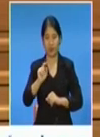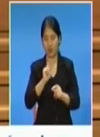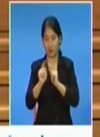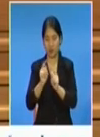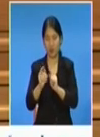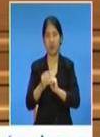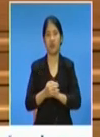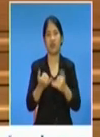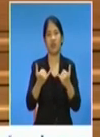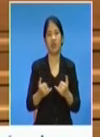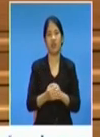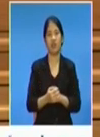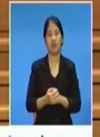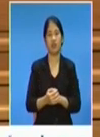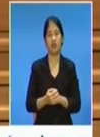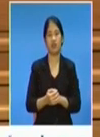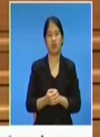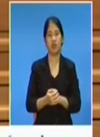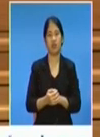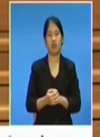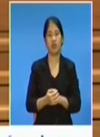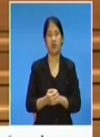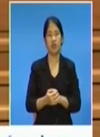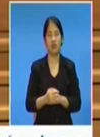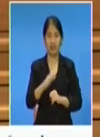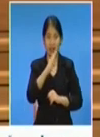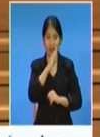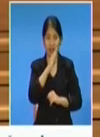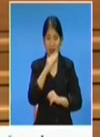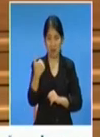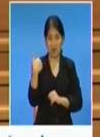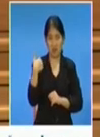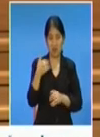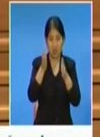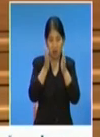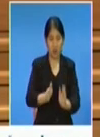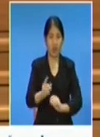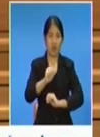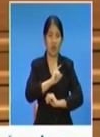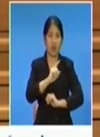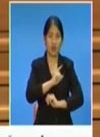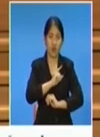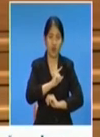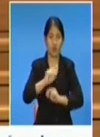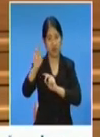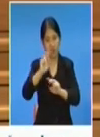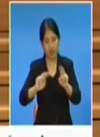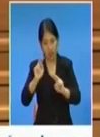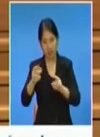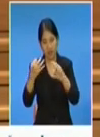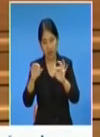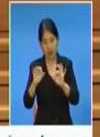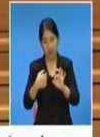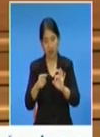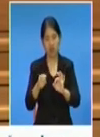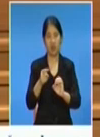ยครับถ้าหากว่าท่านตั้งผู้สังเกตการอิสระขึ้นมาแล้วท่านไม่ได้ไปล้วงตั้งแต่เขียนแบบท่